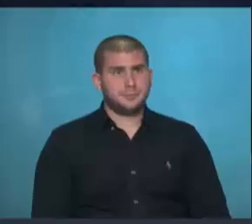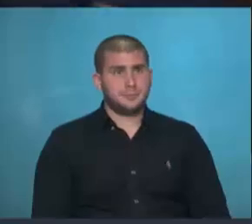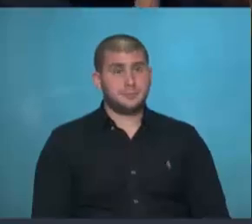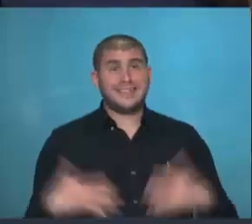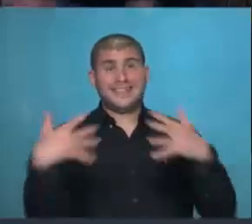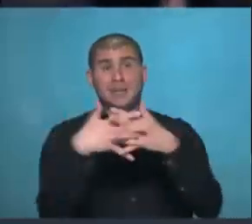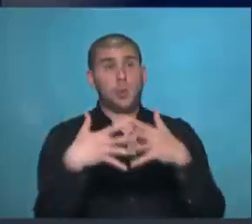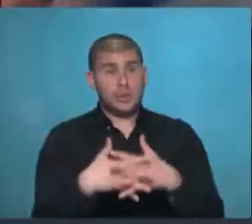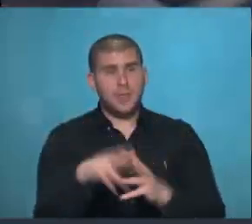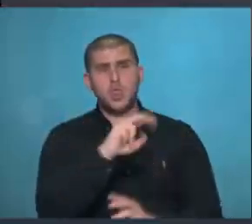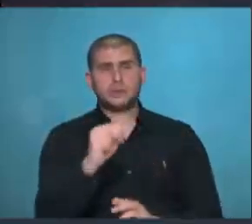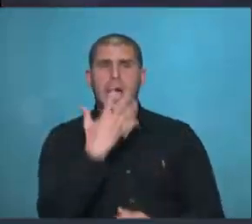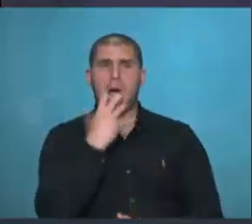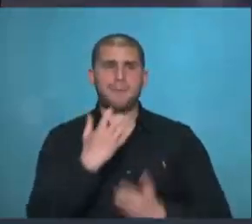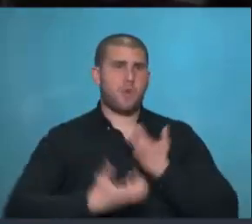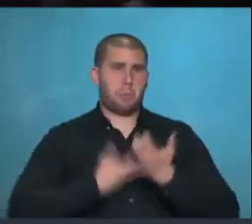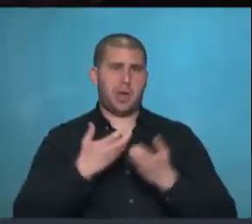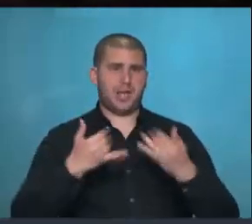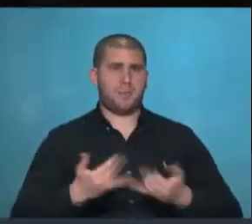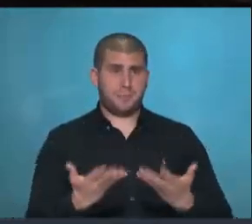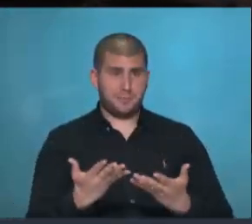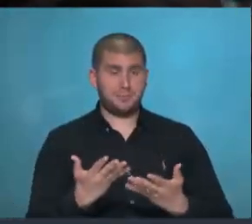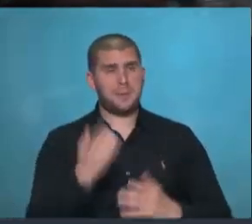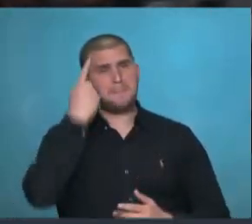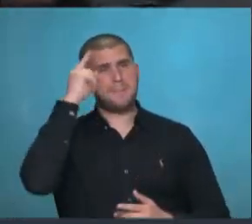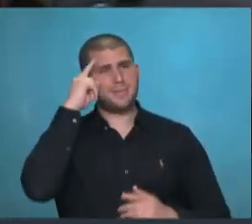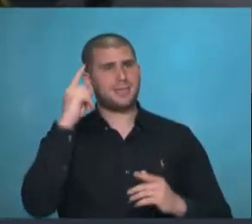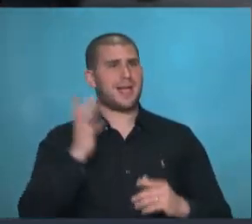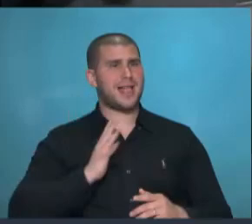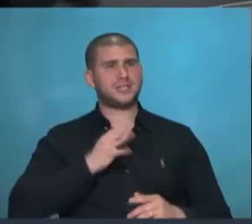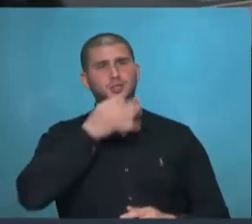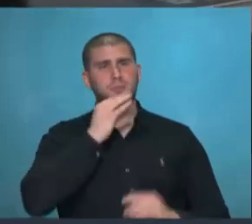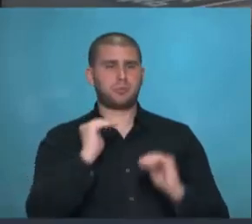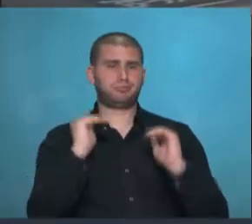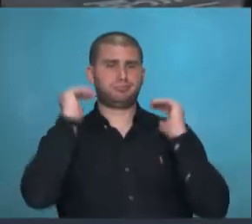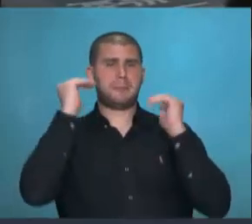ייחודים, הנושא החם של היום. פטנט קלאסי לשיפור